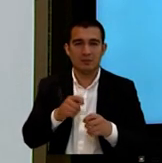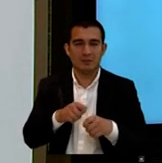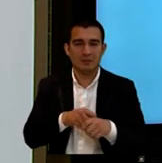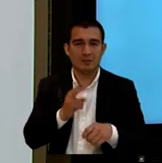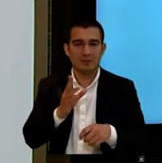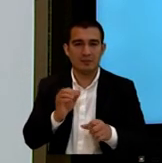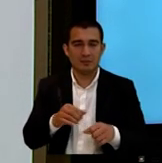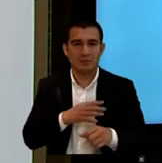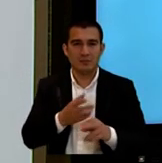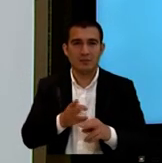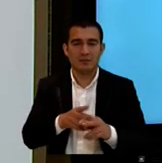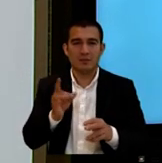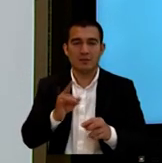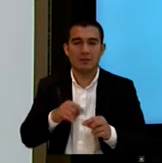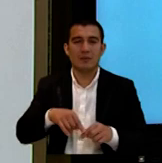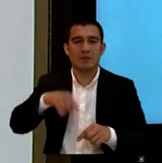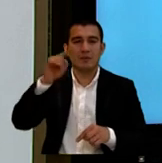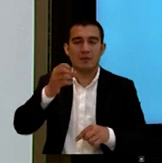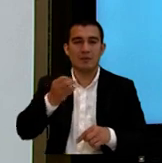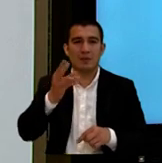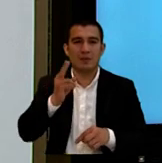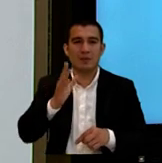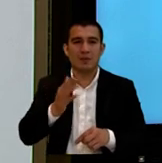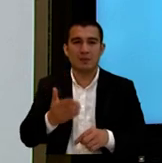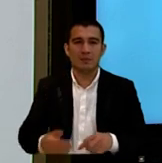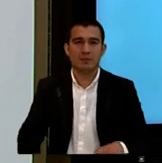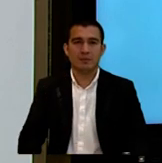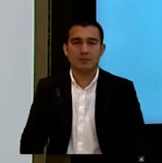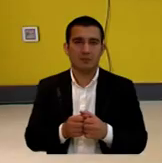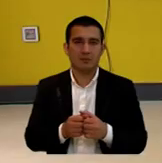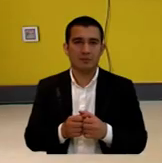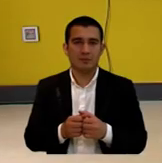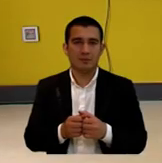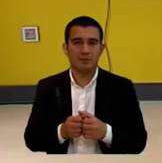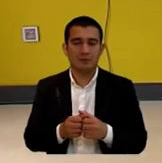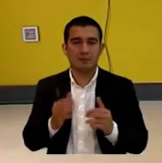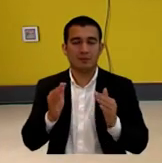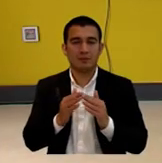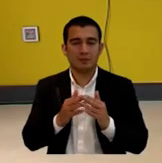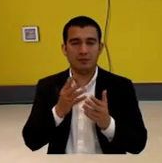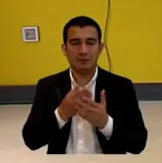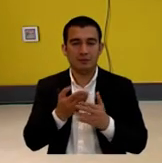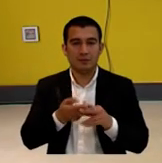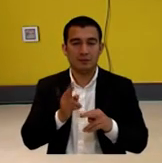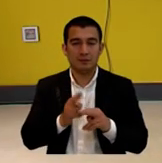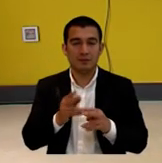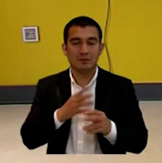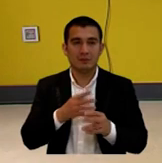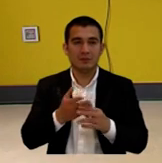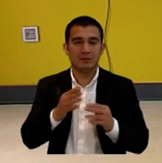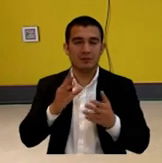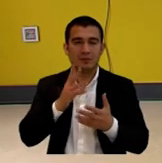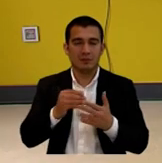bo'lsa, tomning balandligini toping. Demak, uyning tomi 4 burchakli piramida